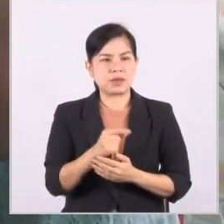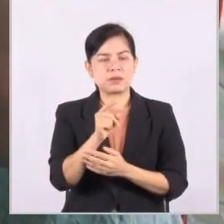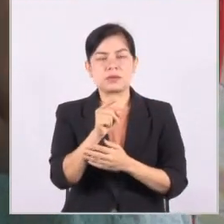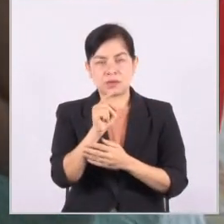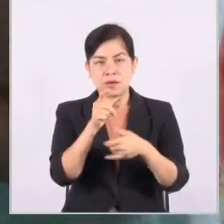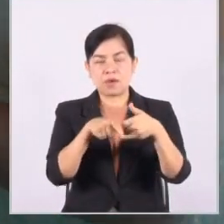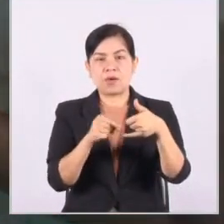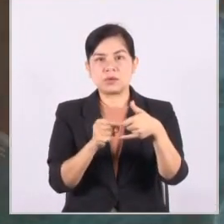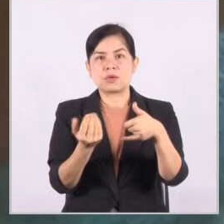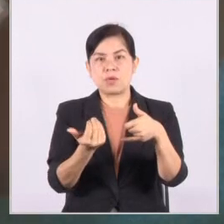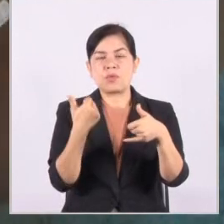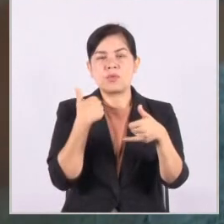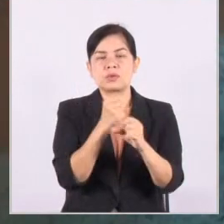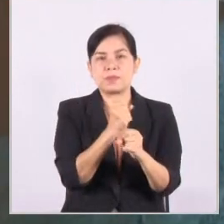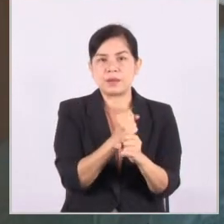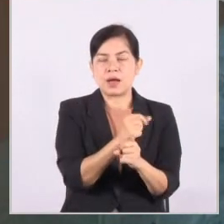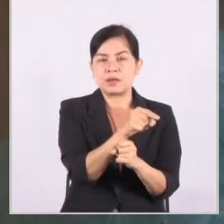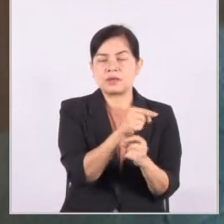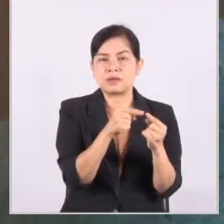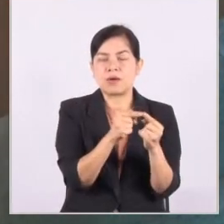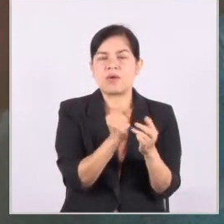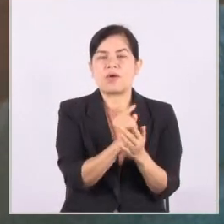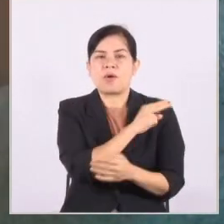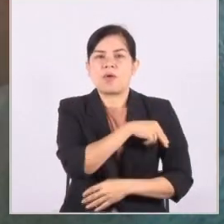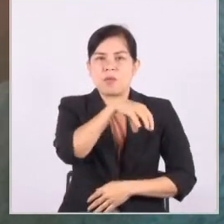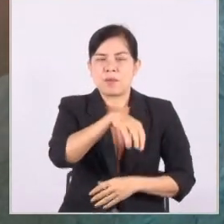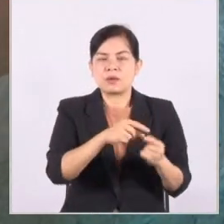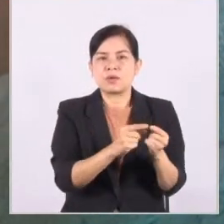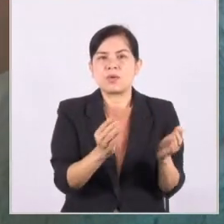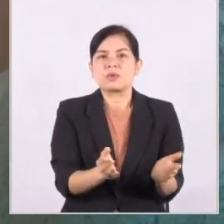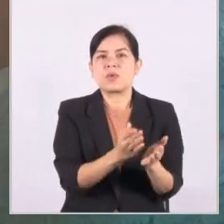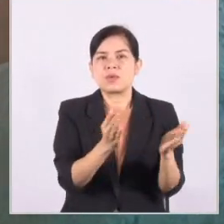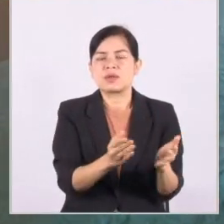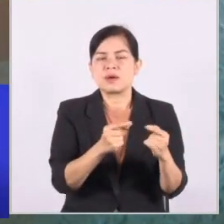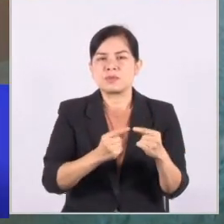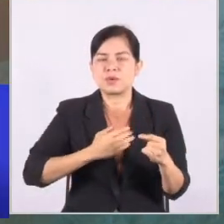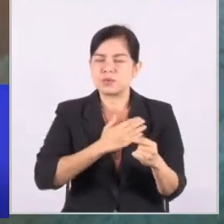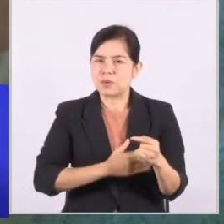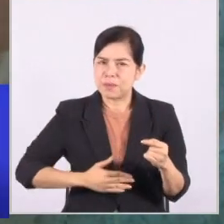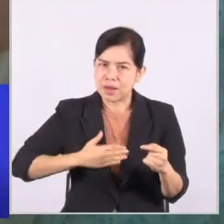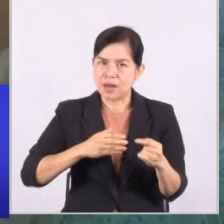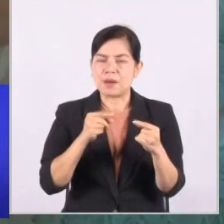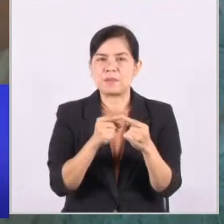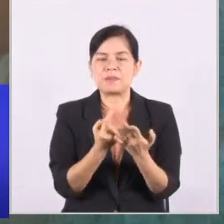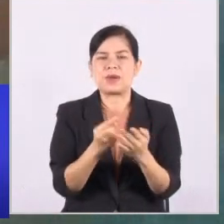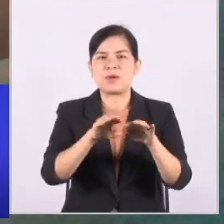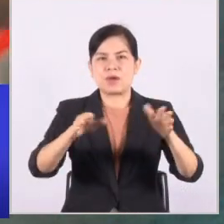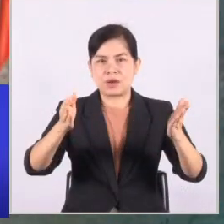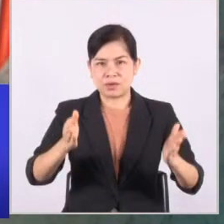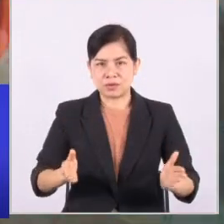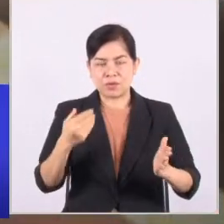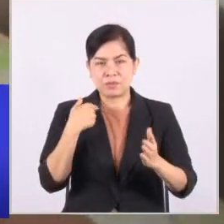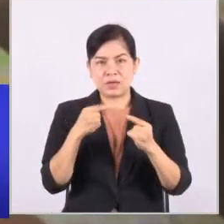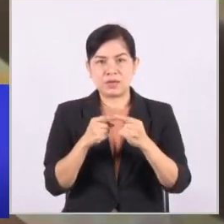ที่โรงพยาบาลส่งเสริมสุขภาพตำบลเขาก็เลยนำแพทย์นำพยาบาลมาตั้งโต๊ะฉีดวัคซีนป้องกันโควิด -19 จะเป็นเข็มกระ